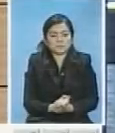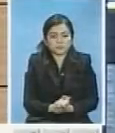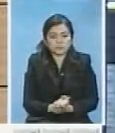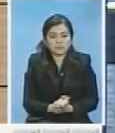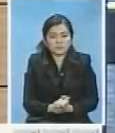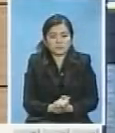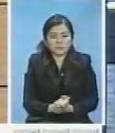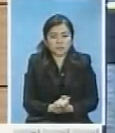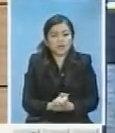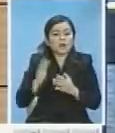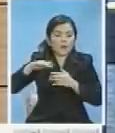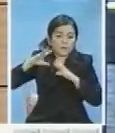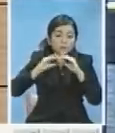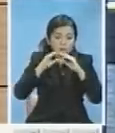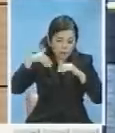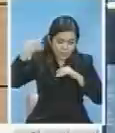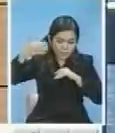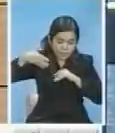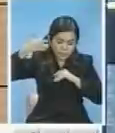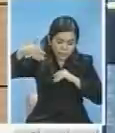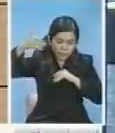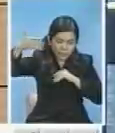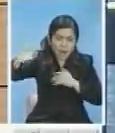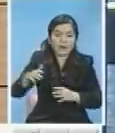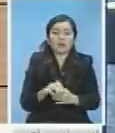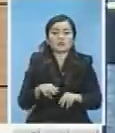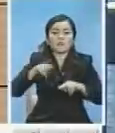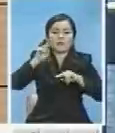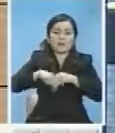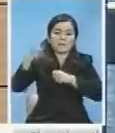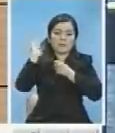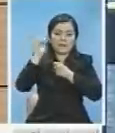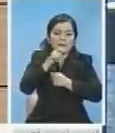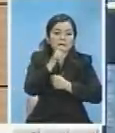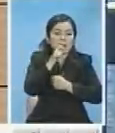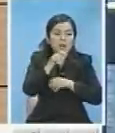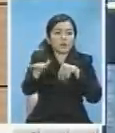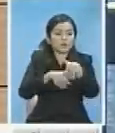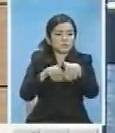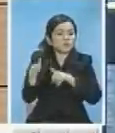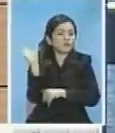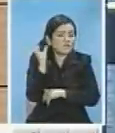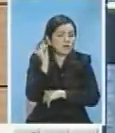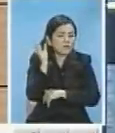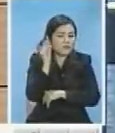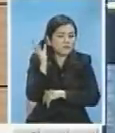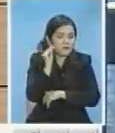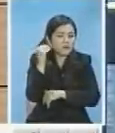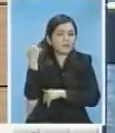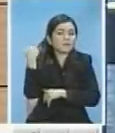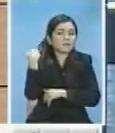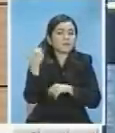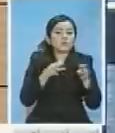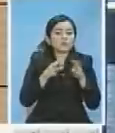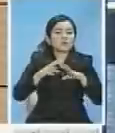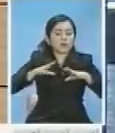ประชุมมาเพียงไม่กี่วันครับตอนออกมาบอกนั้นประชาชนคนไทยก็รับฟังครับและก็คิดว่านั่นคือการ